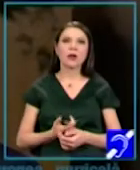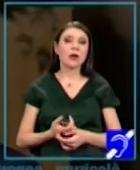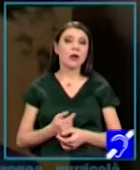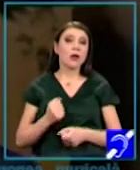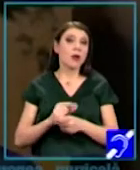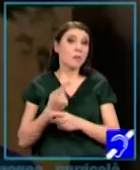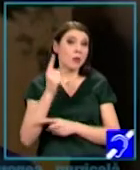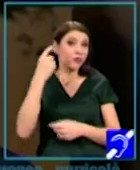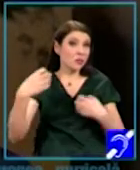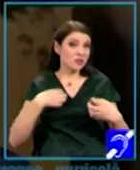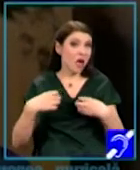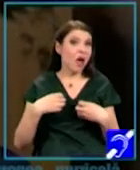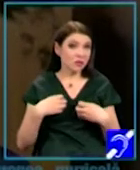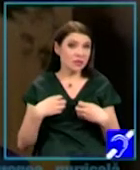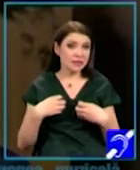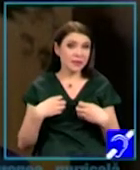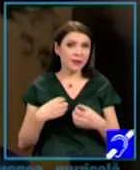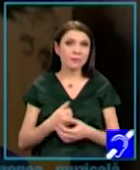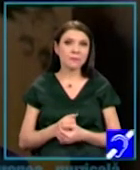Performanța artistică în sine